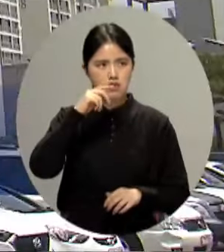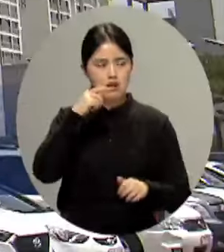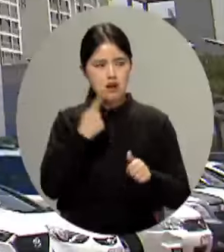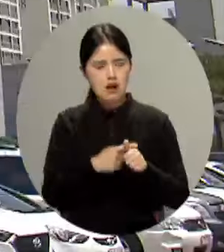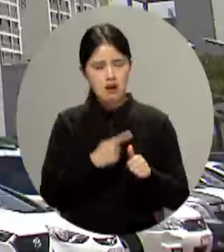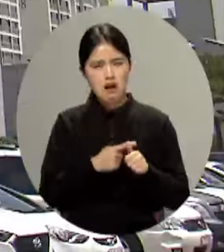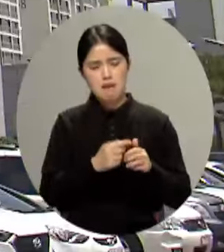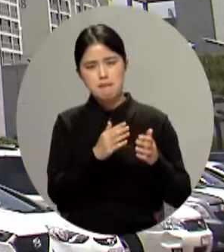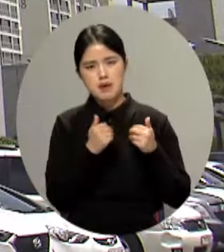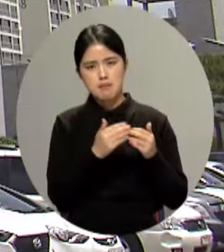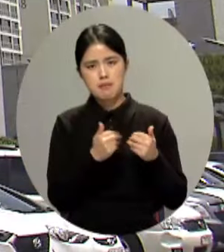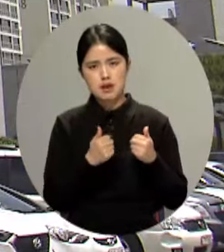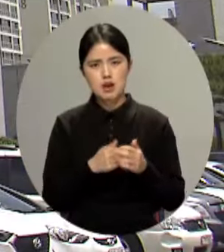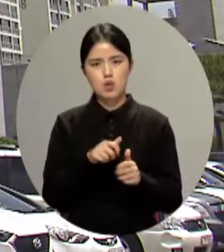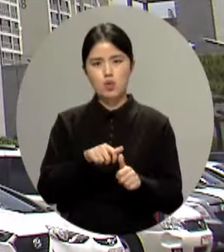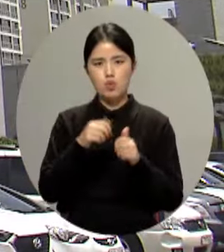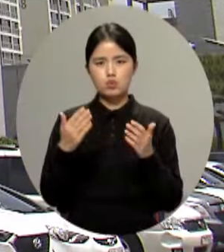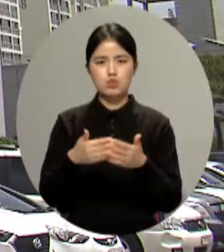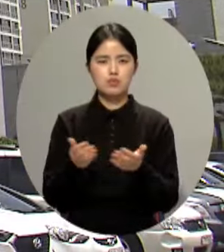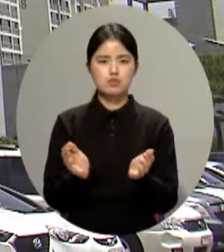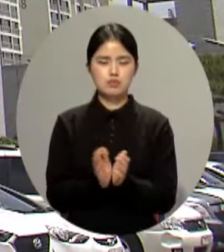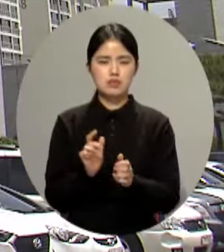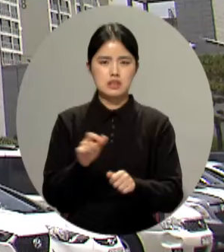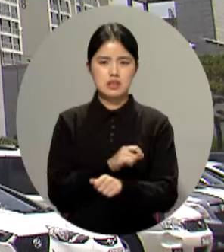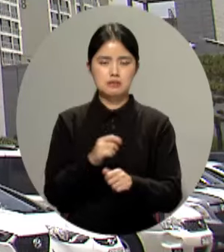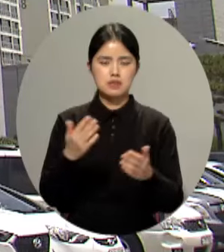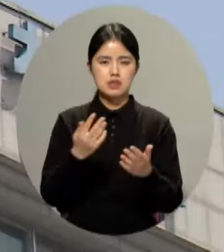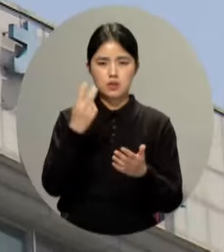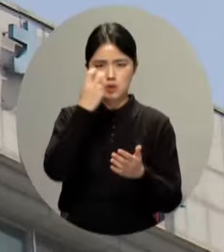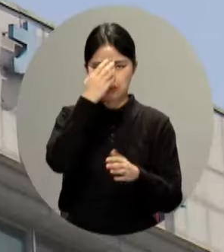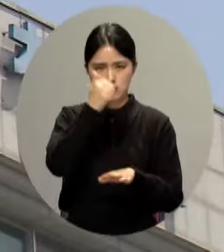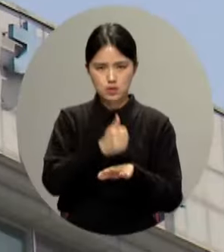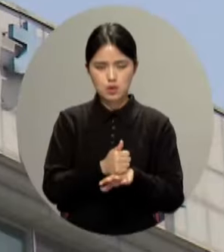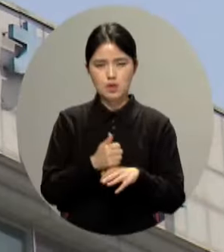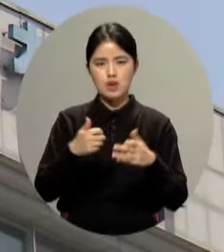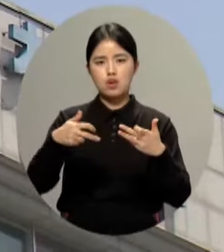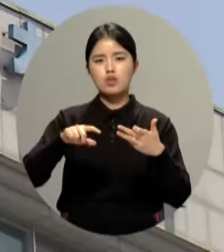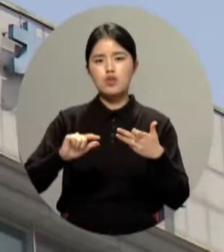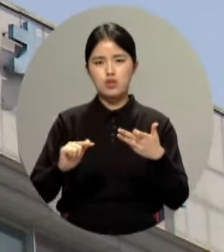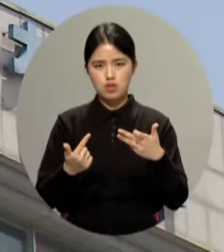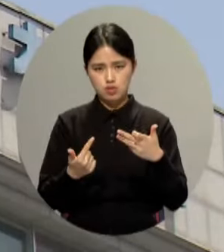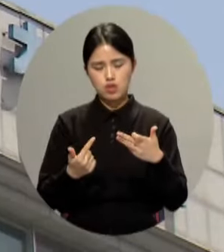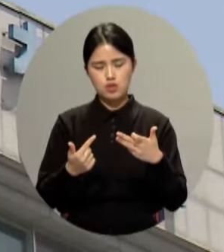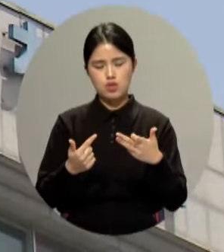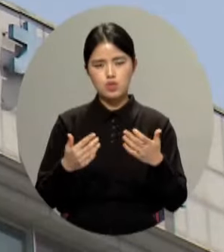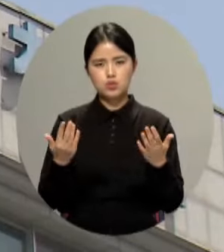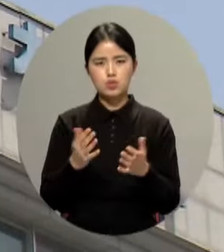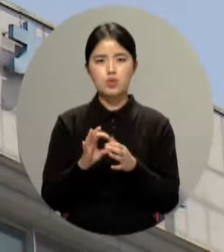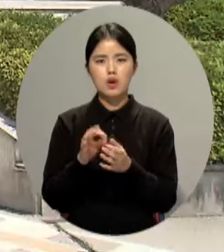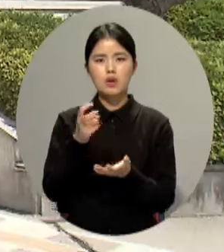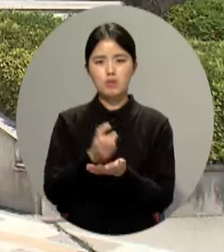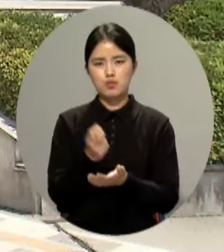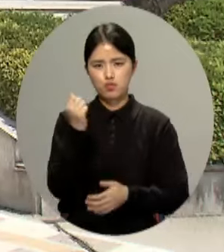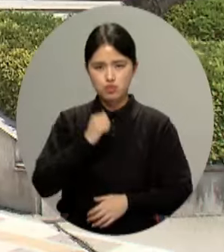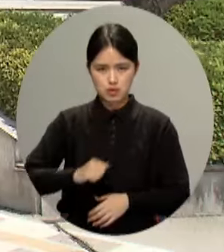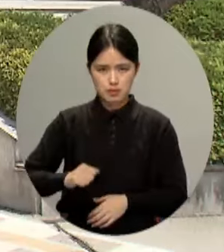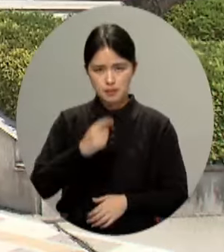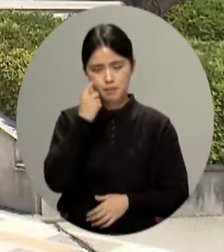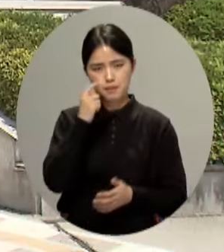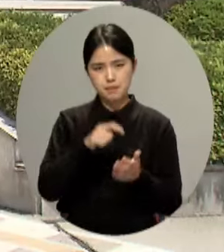하시면서 고용노동부의 특별 근로 감독 결과 18건에 달라는 노동관계법 위반 사항